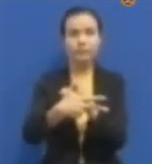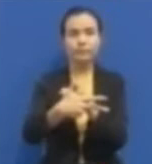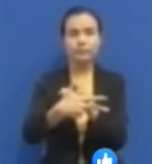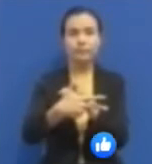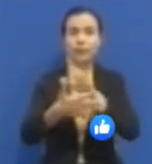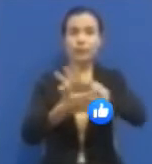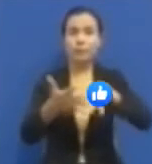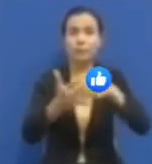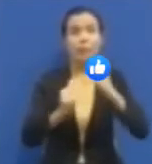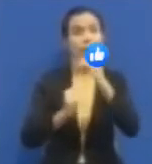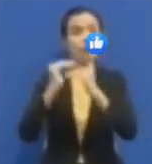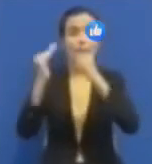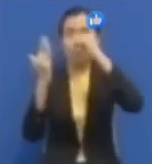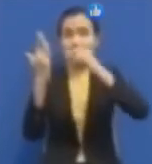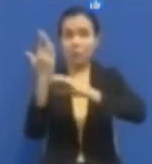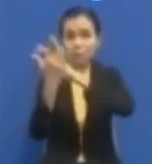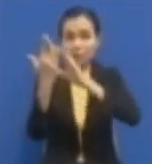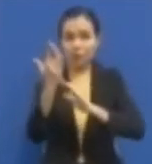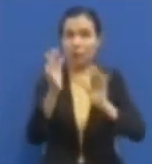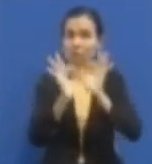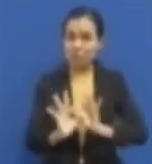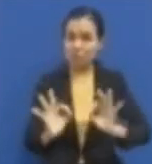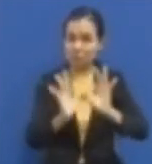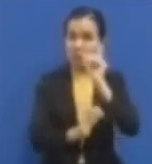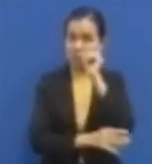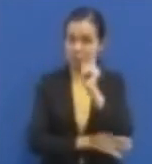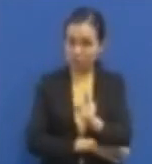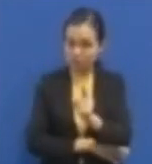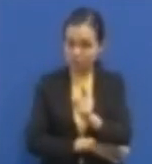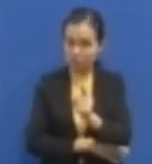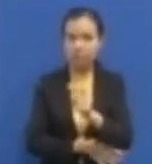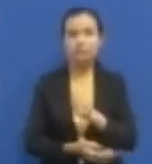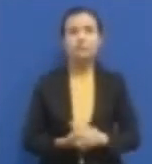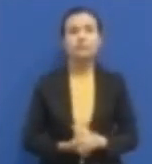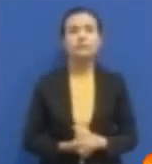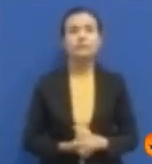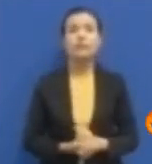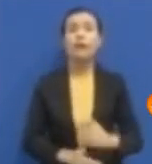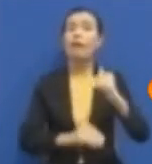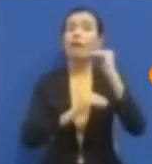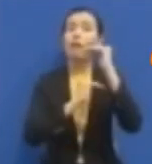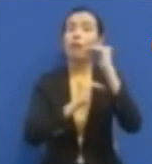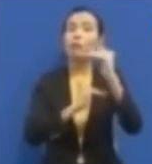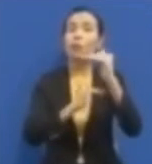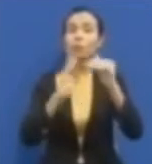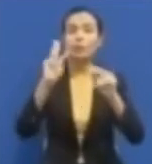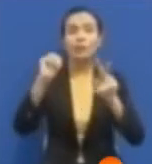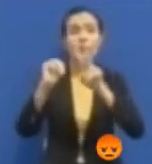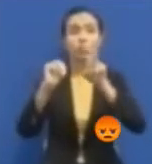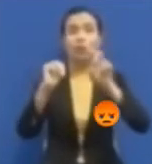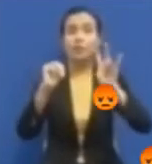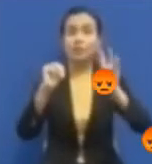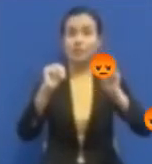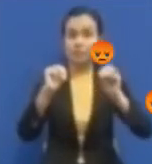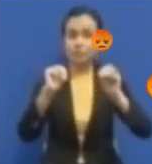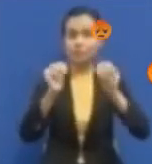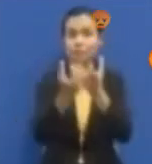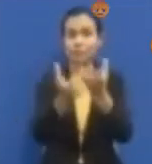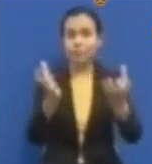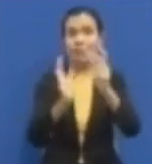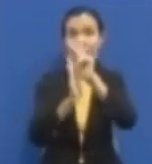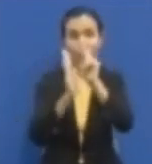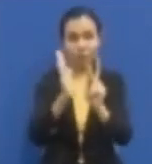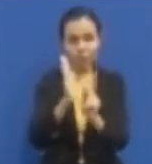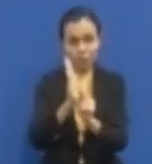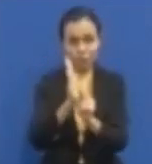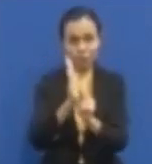แผนปฏิรูปประเทศนี้สำคัญจริงหรือจากการที่กำหนดในมาตรา270ของรัฐธรรมนูญที่